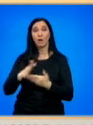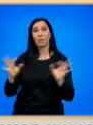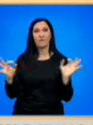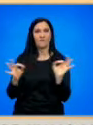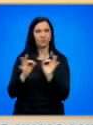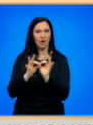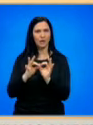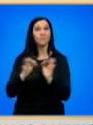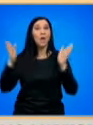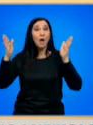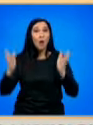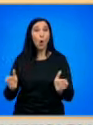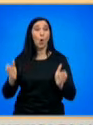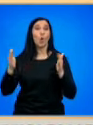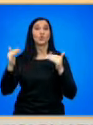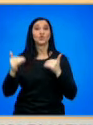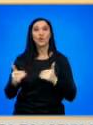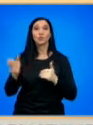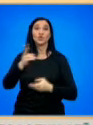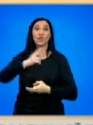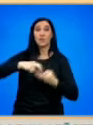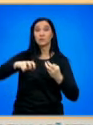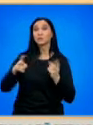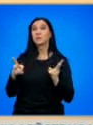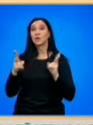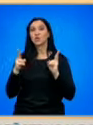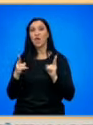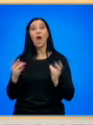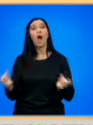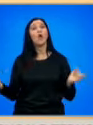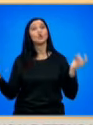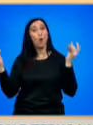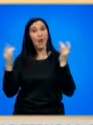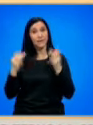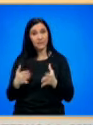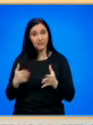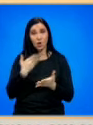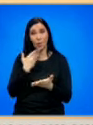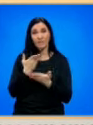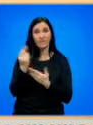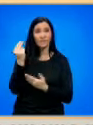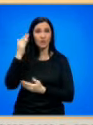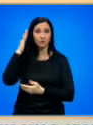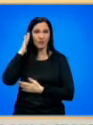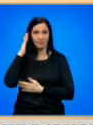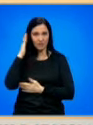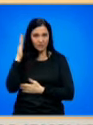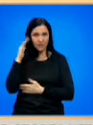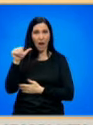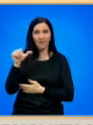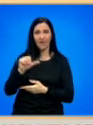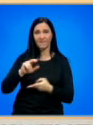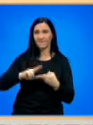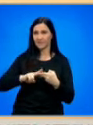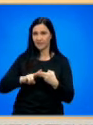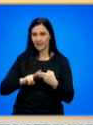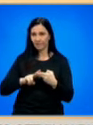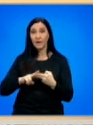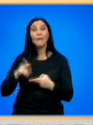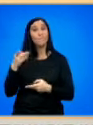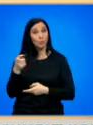февруари. Окончателно обаче ще се търси решение в актуализацията, обяви финансовият министър Асен Василев.